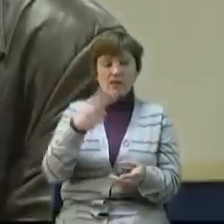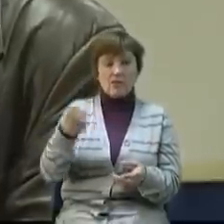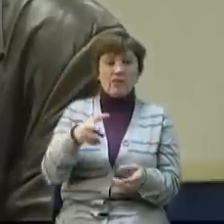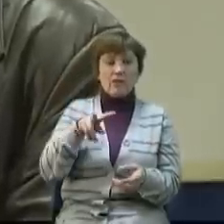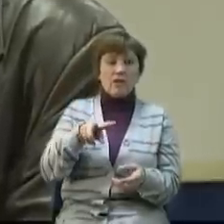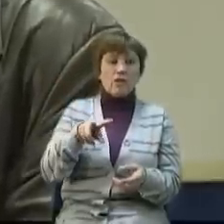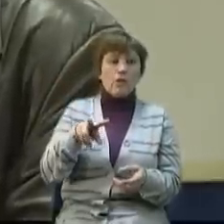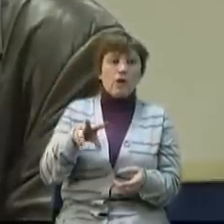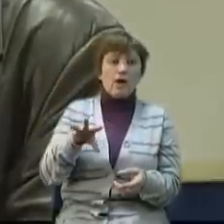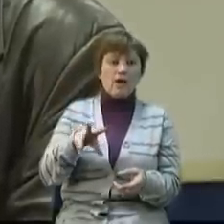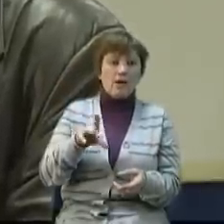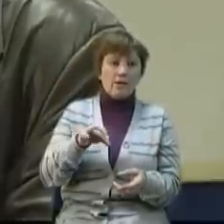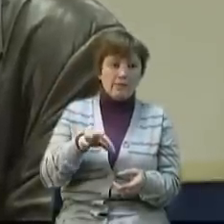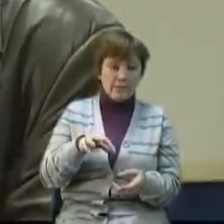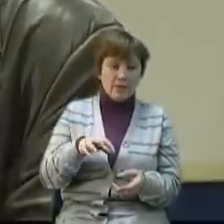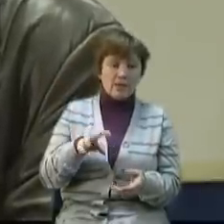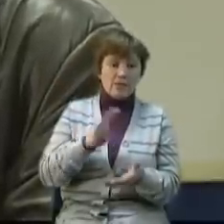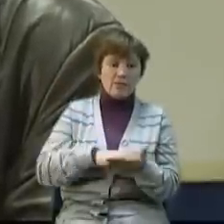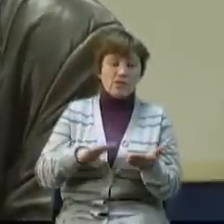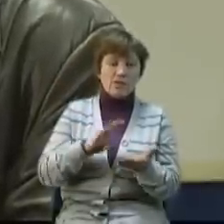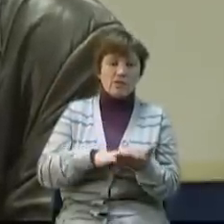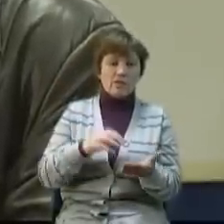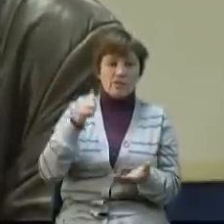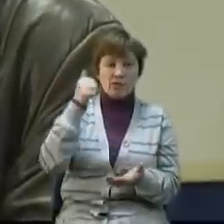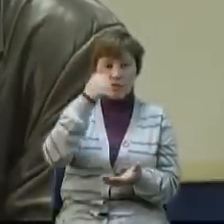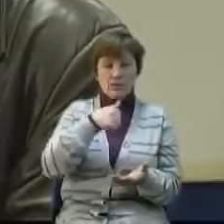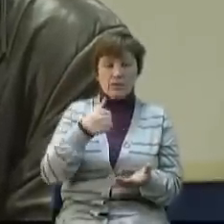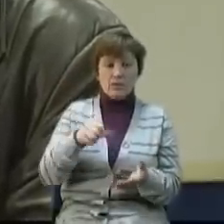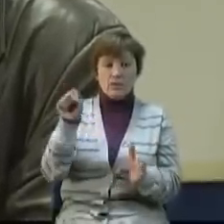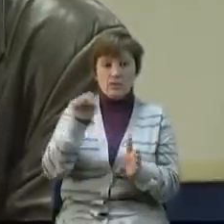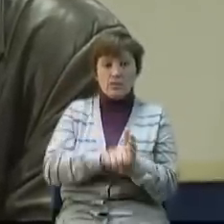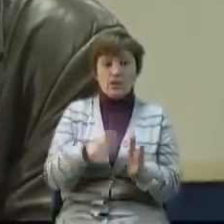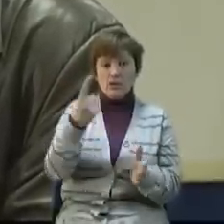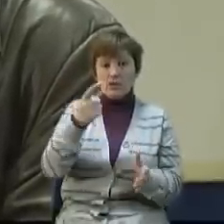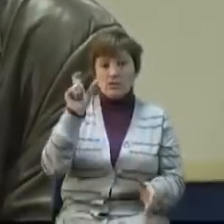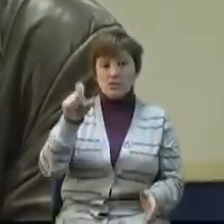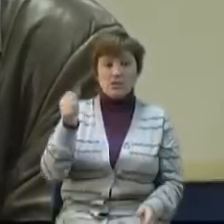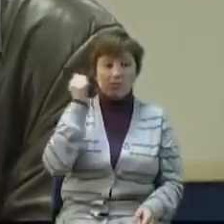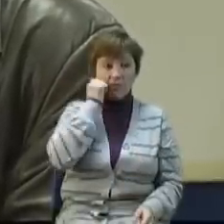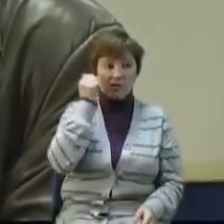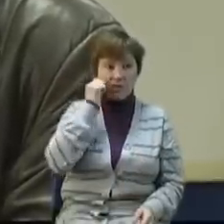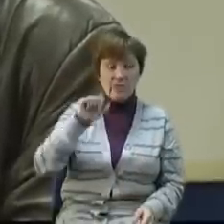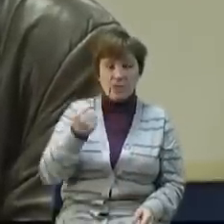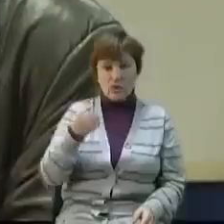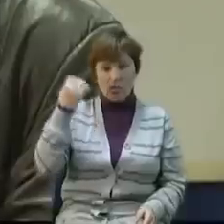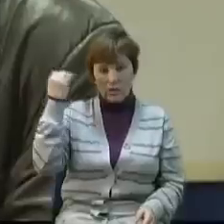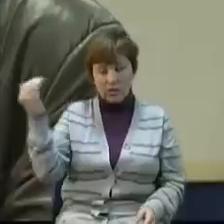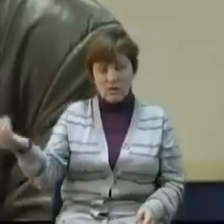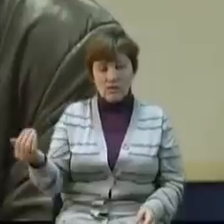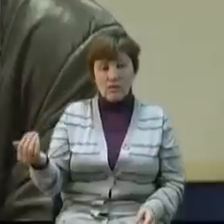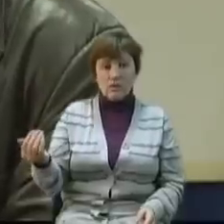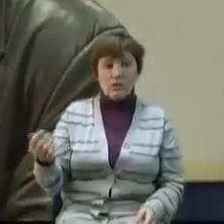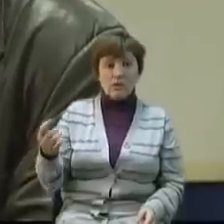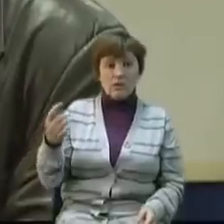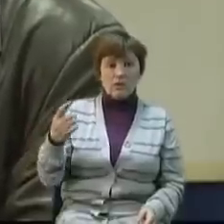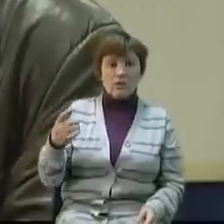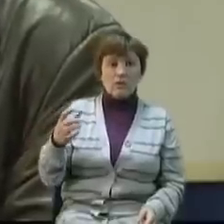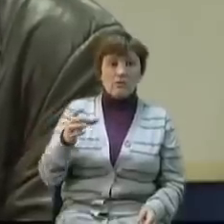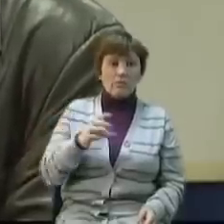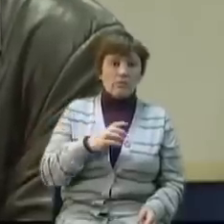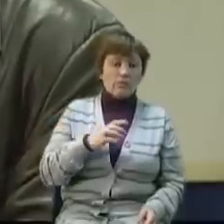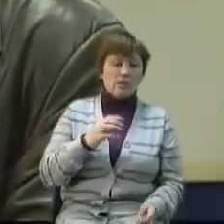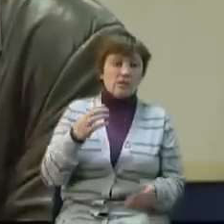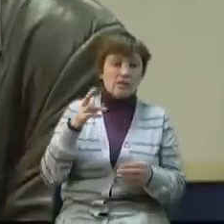июля 99 года убили одного человека в Москве, друга моего. И я с ним за